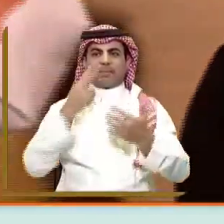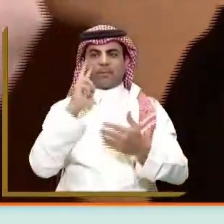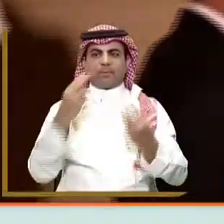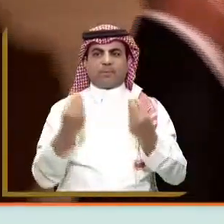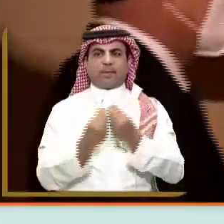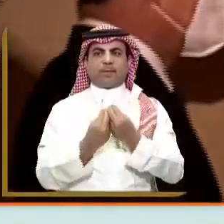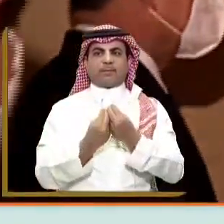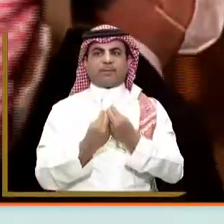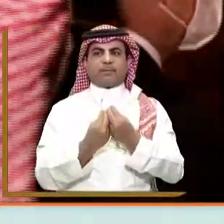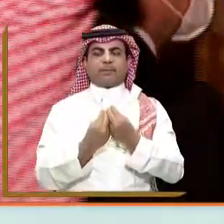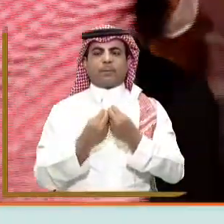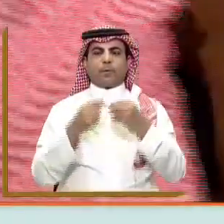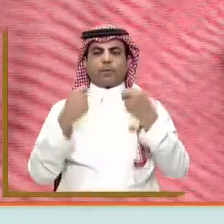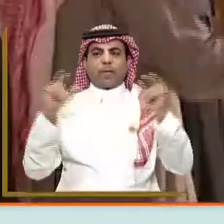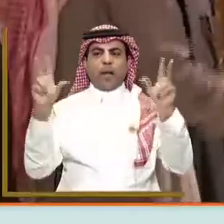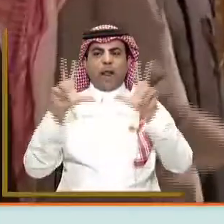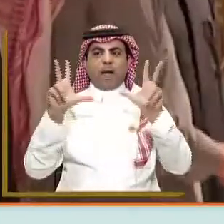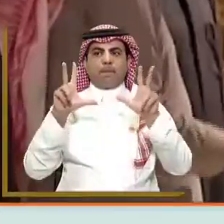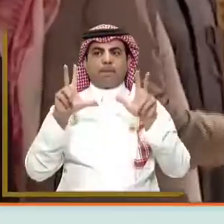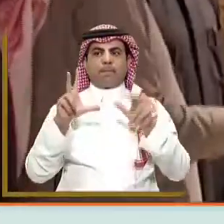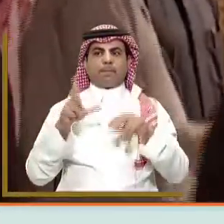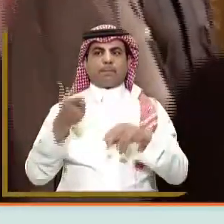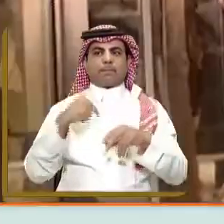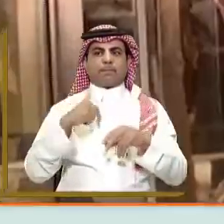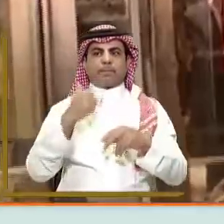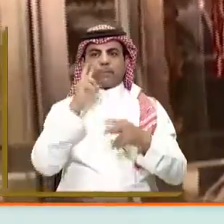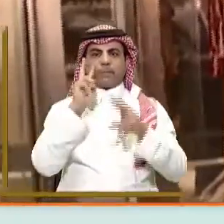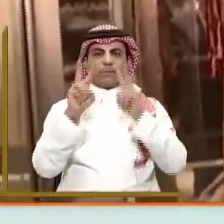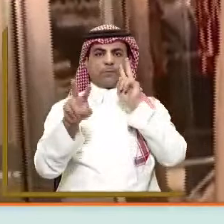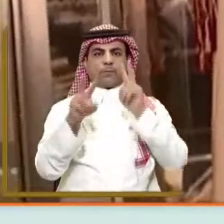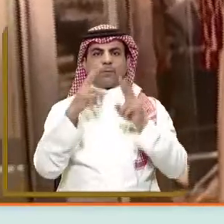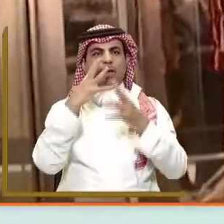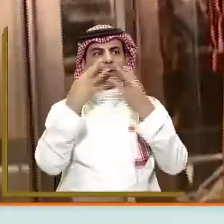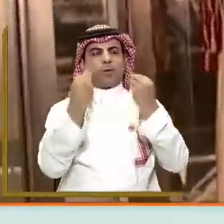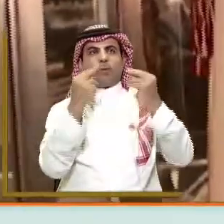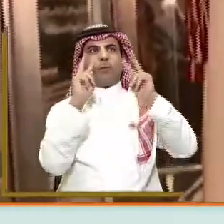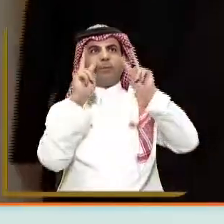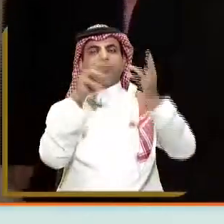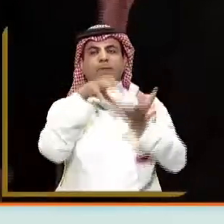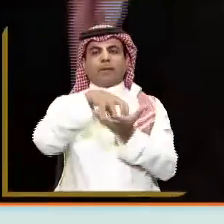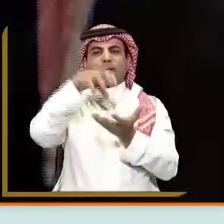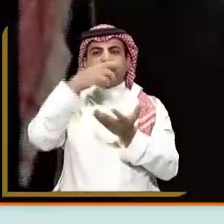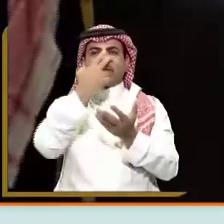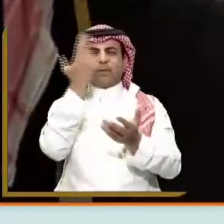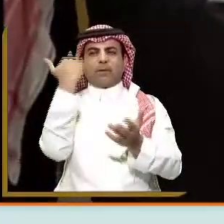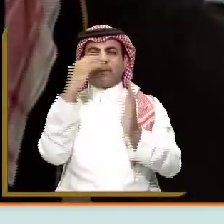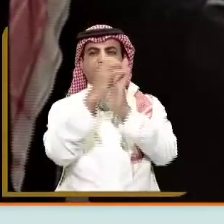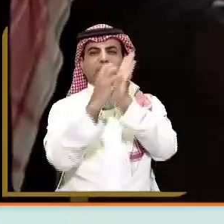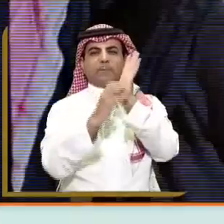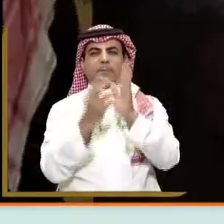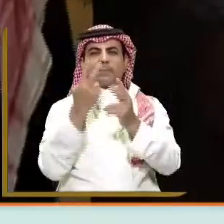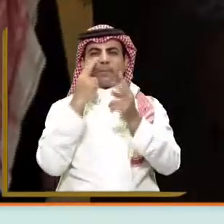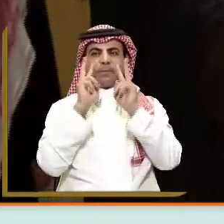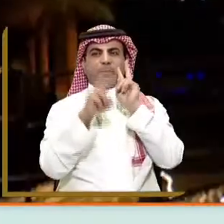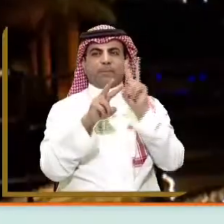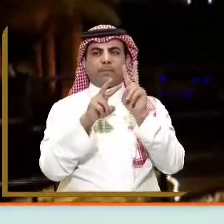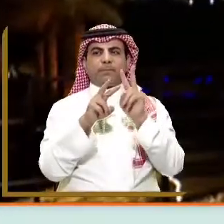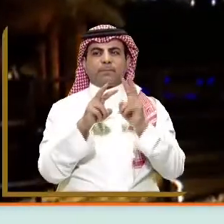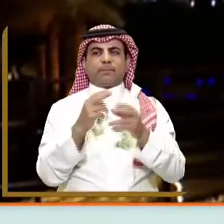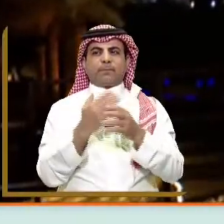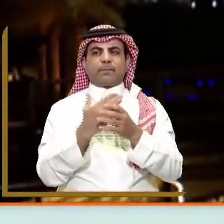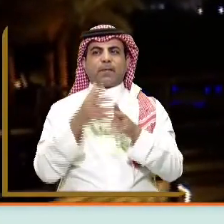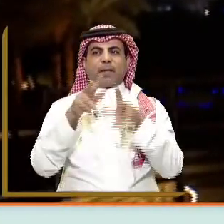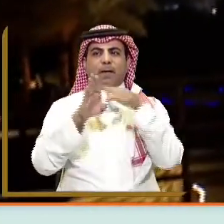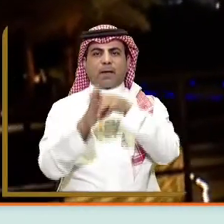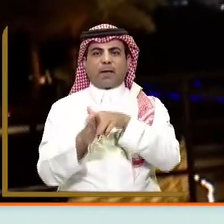وزير التجارة وزير الإعلام المكلف الدكتور ماجد القصبي على الحي، مطلعا على قصر سلوى ومتحف الدرعية ومتحف الخيول،